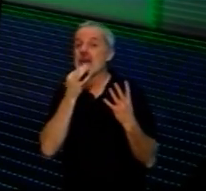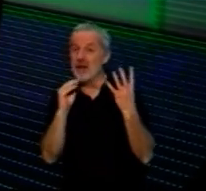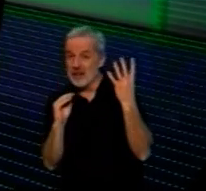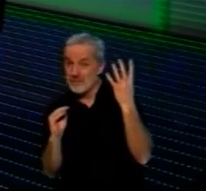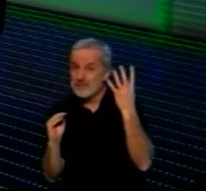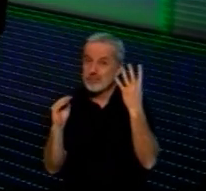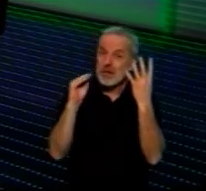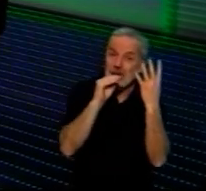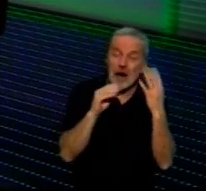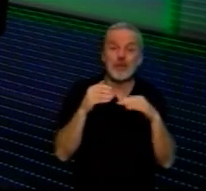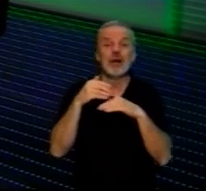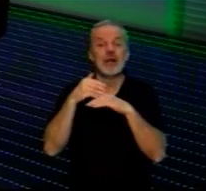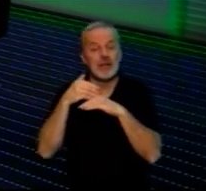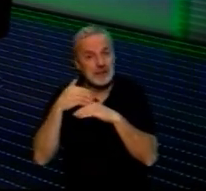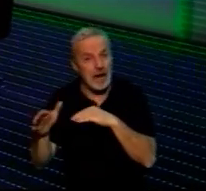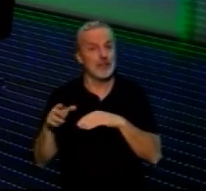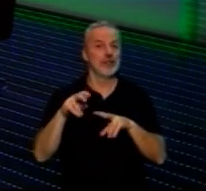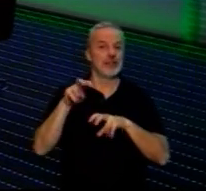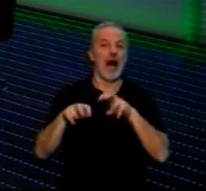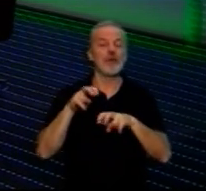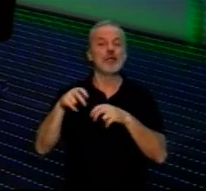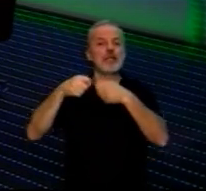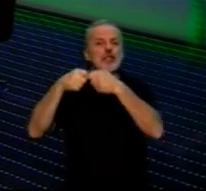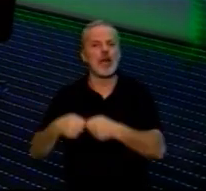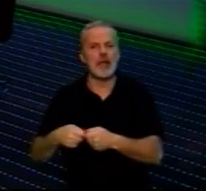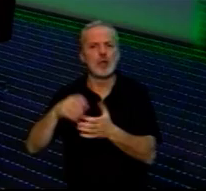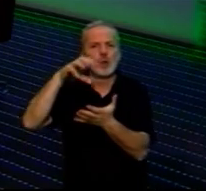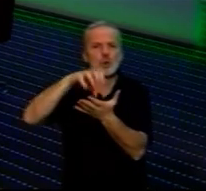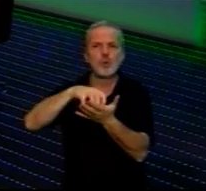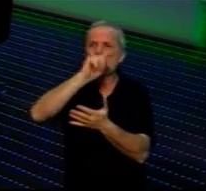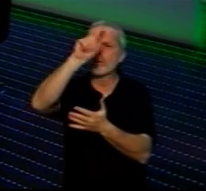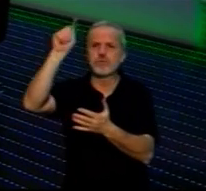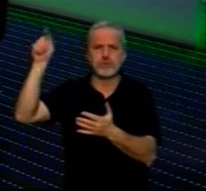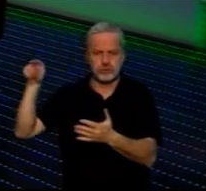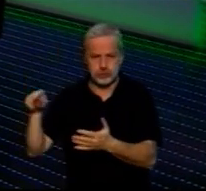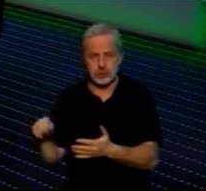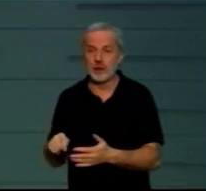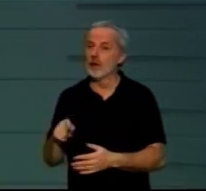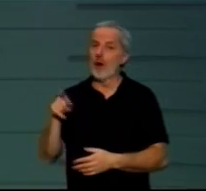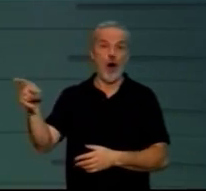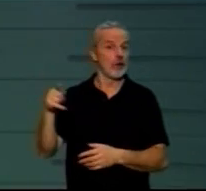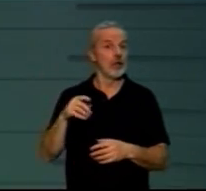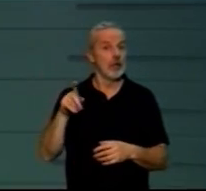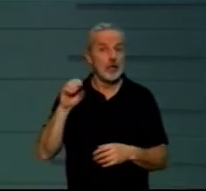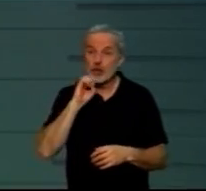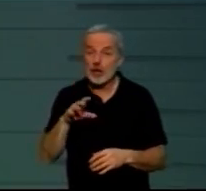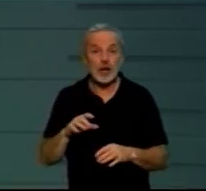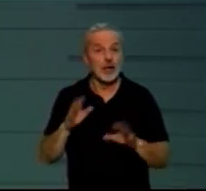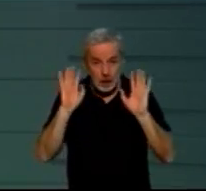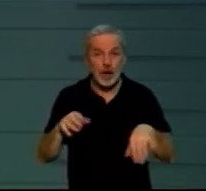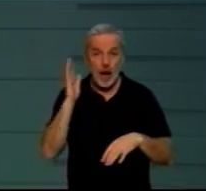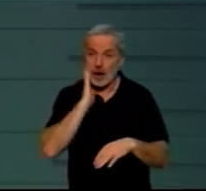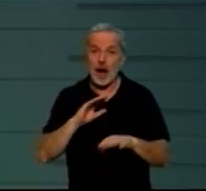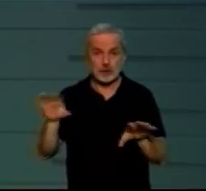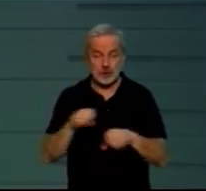těch pro kontinentálních týmech, tak říkají, že i tyto závodníky by všechny brali a opravdu